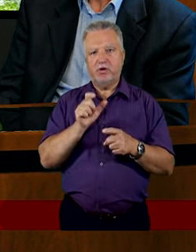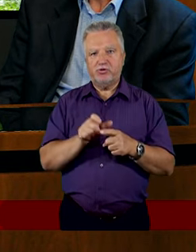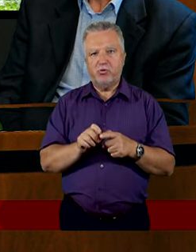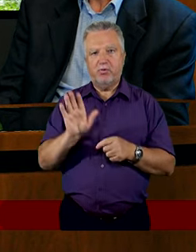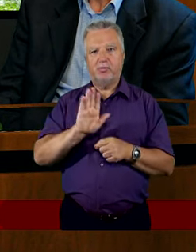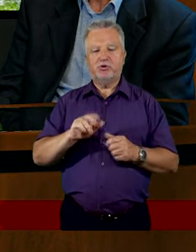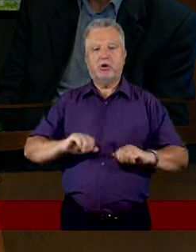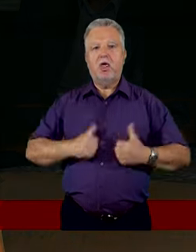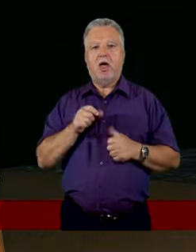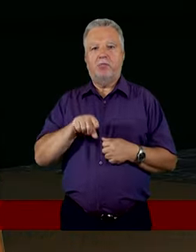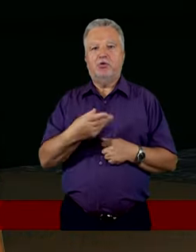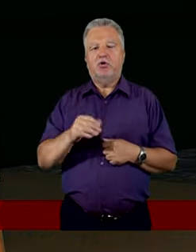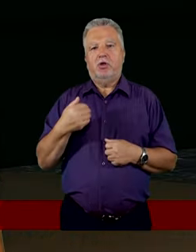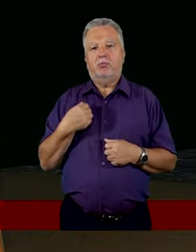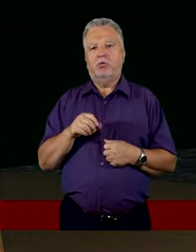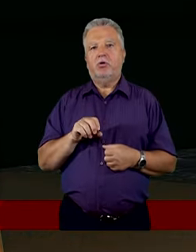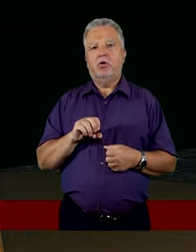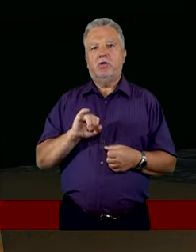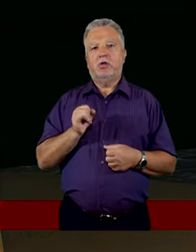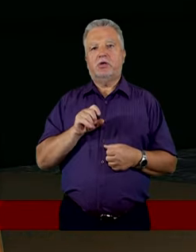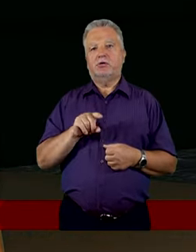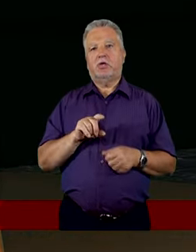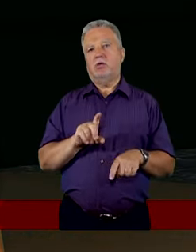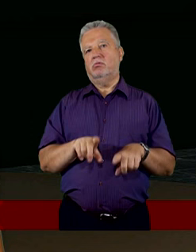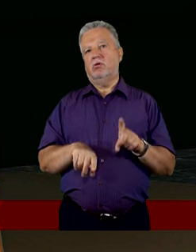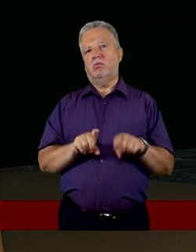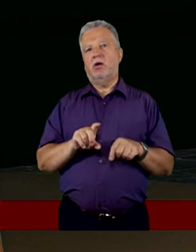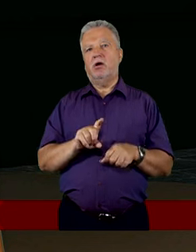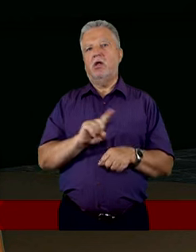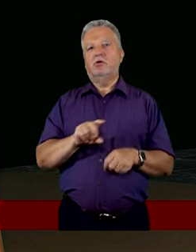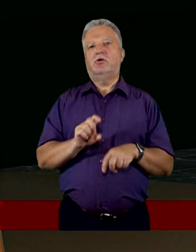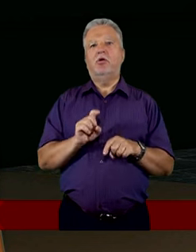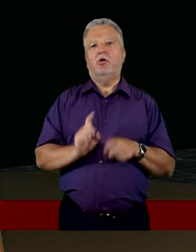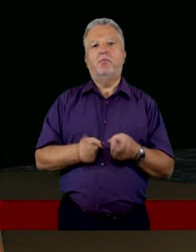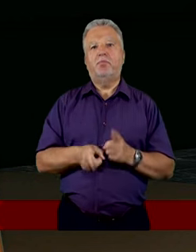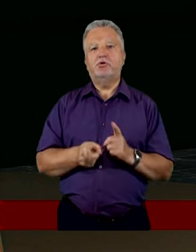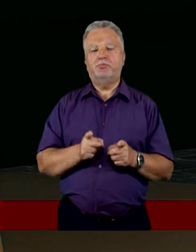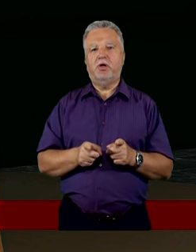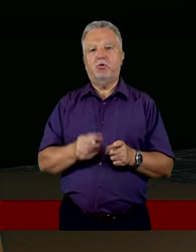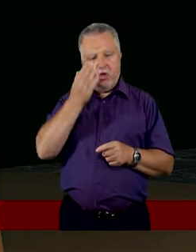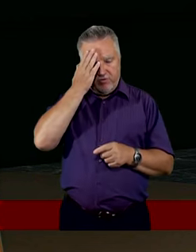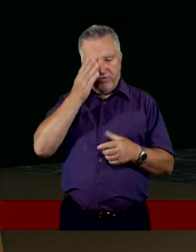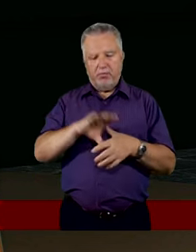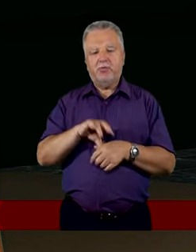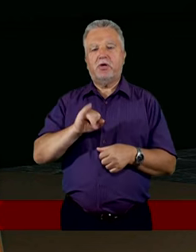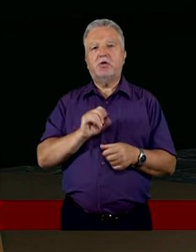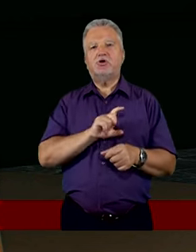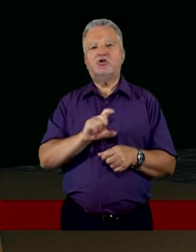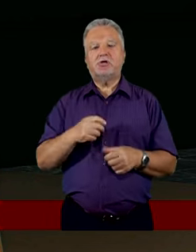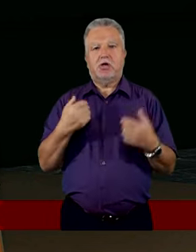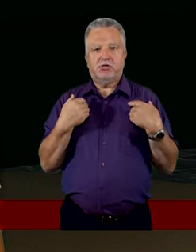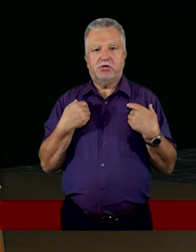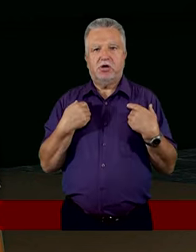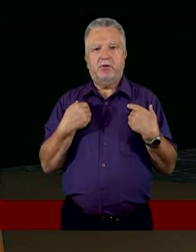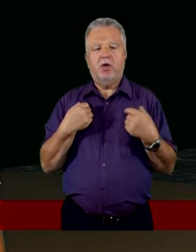Bożego. Żeby to nie było jakieś takie formalne albo z pośpiechu. Wiemy, w jakich czasach żyjemy i